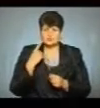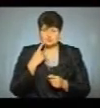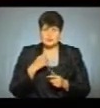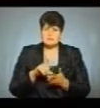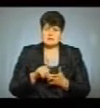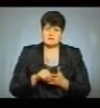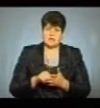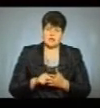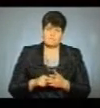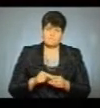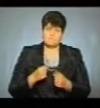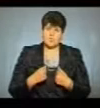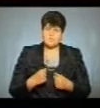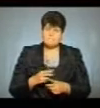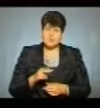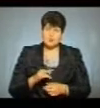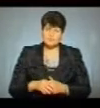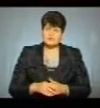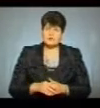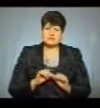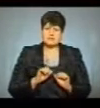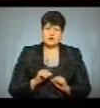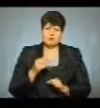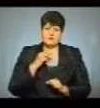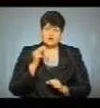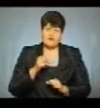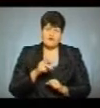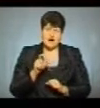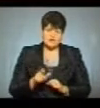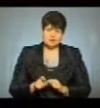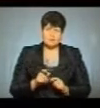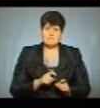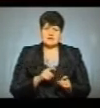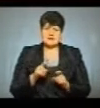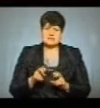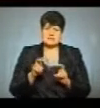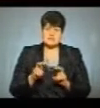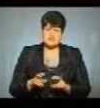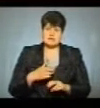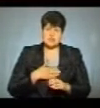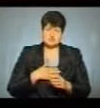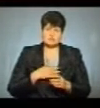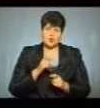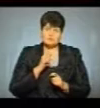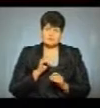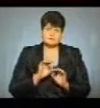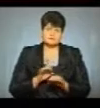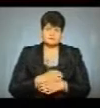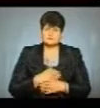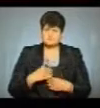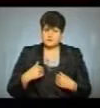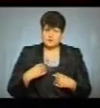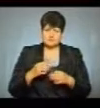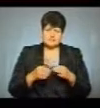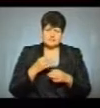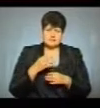потерпілого. Захисники обвинуваченого Петро Грода і Тарас Боднарчук перенесення засідання нашим кореспондентам не коментували. У суді вони